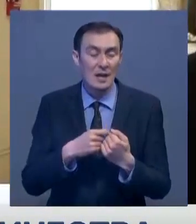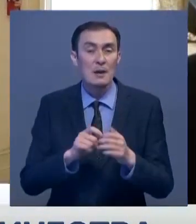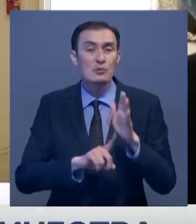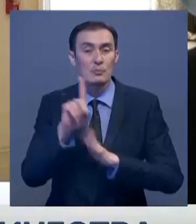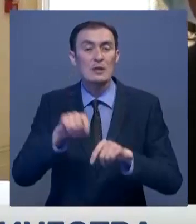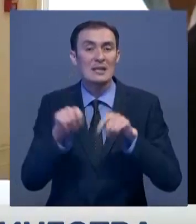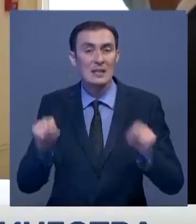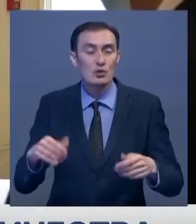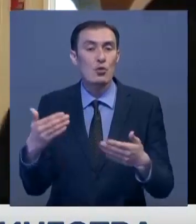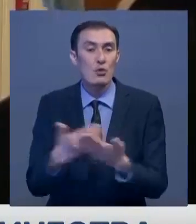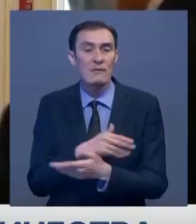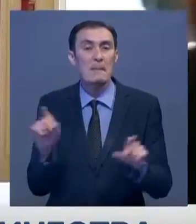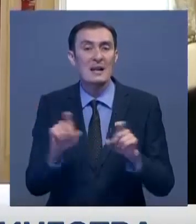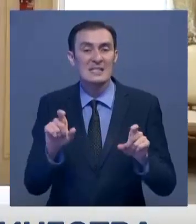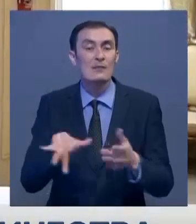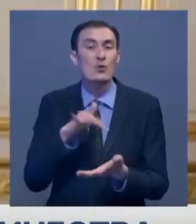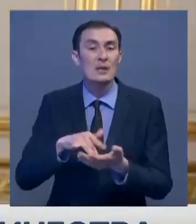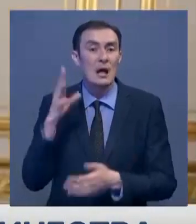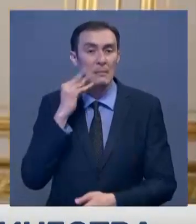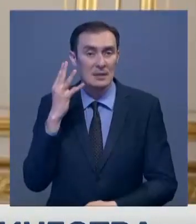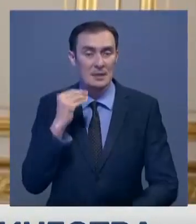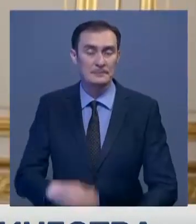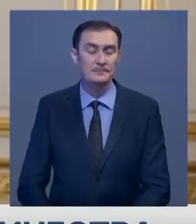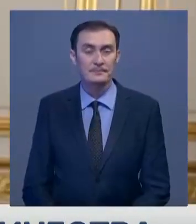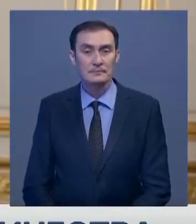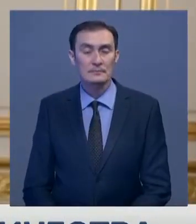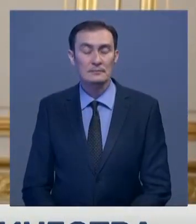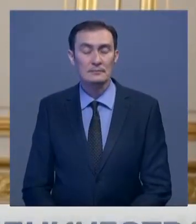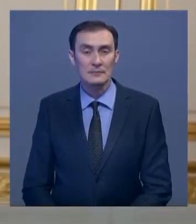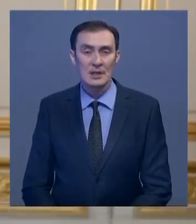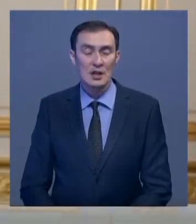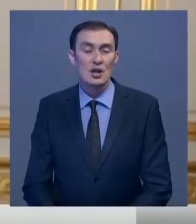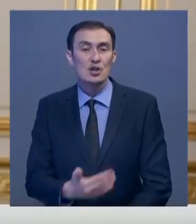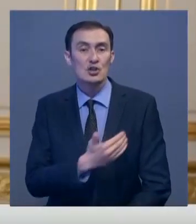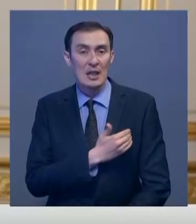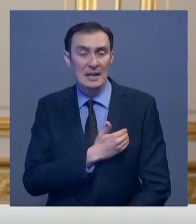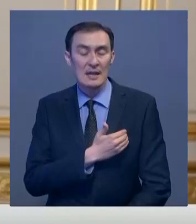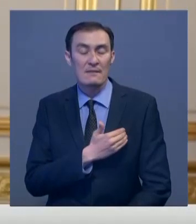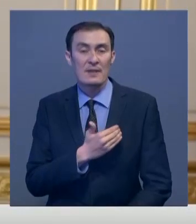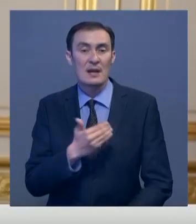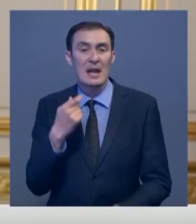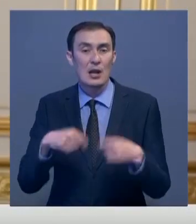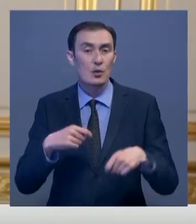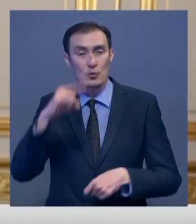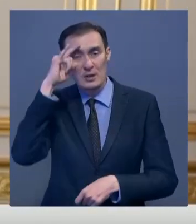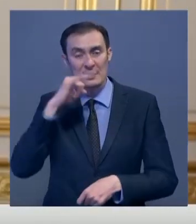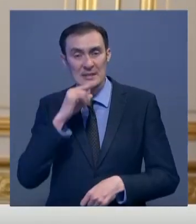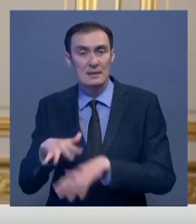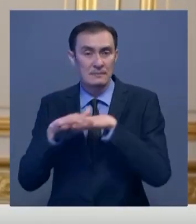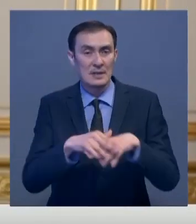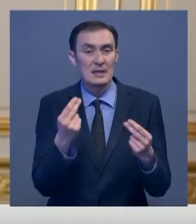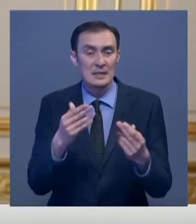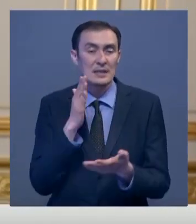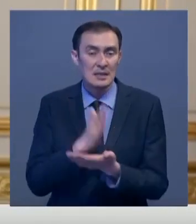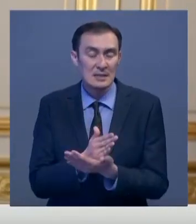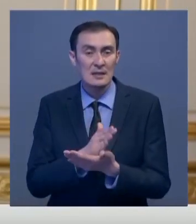к открытию нового магазина в Алматы. Желание вкладывать в экономику Казахстана есть. И вот сейчас мы как раз таки